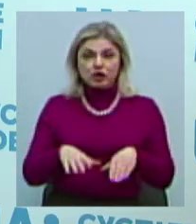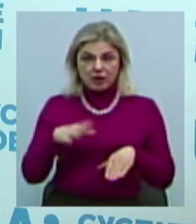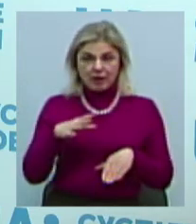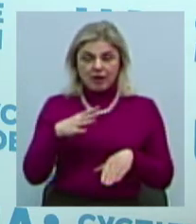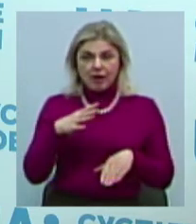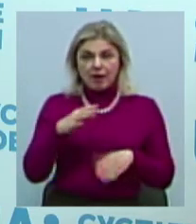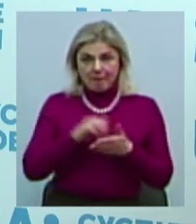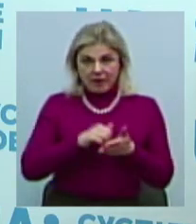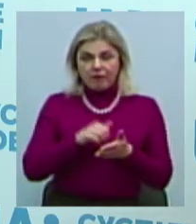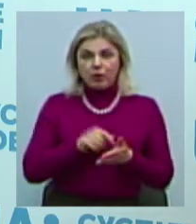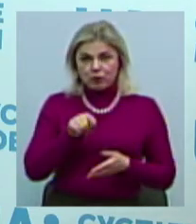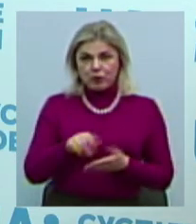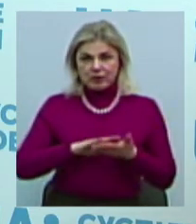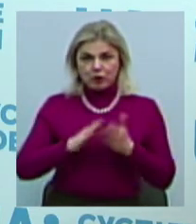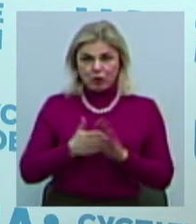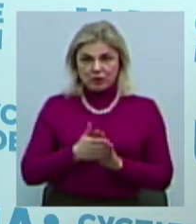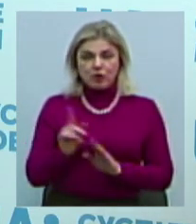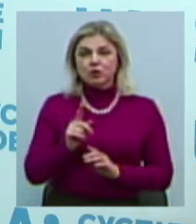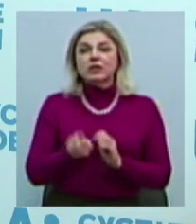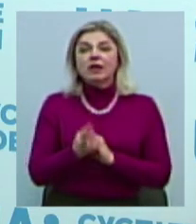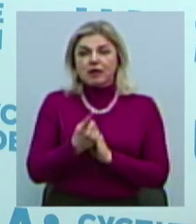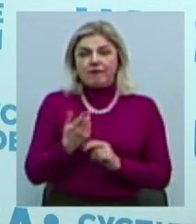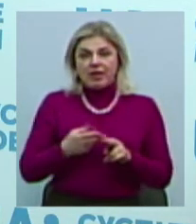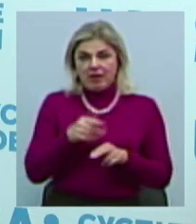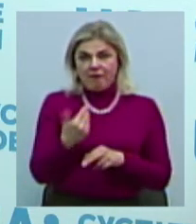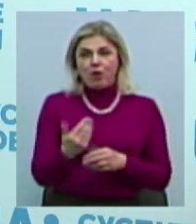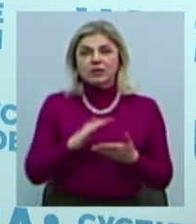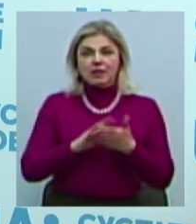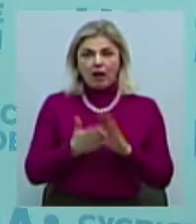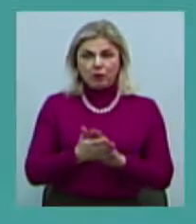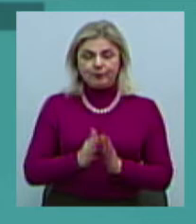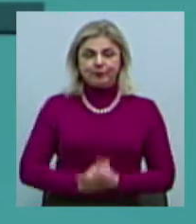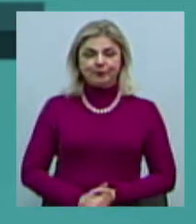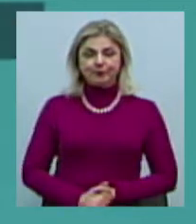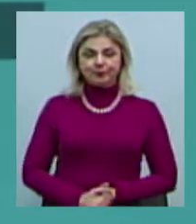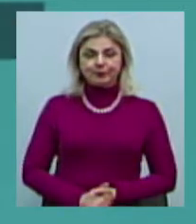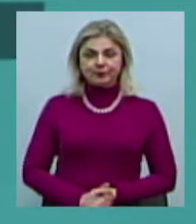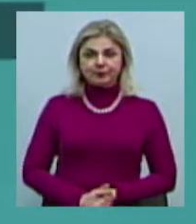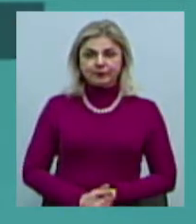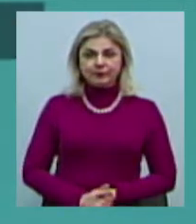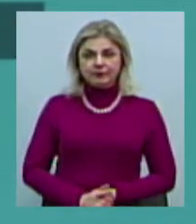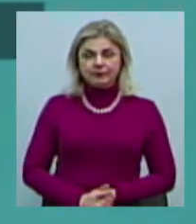приводу ситуації, яка склалася саме з його станом. Будь ласка.